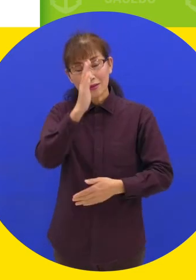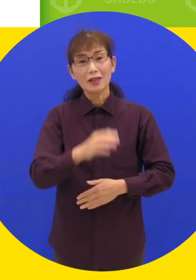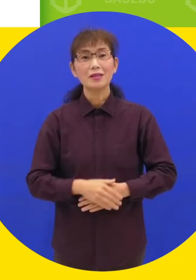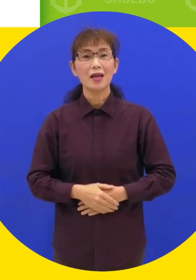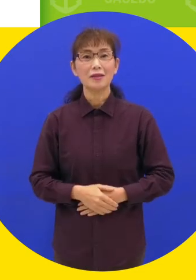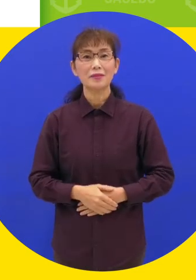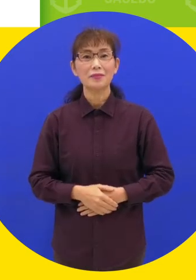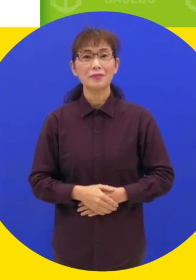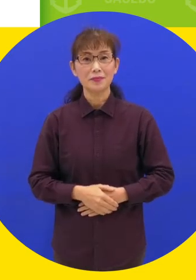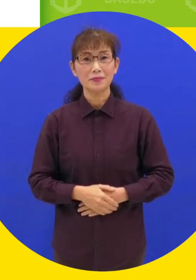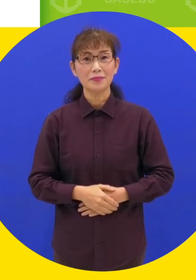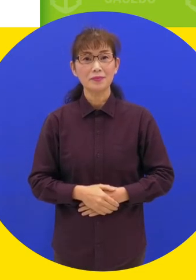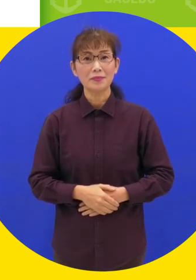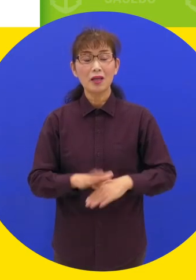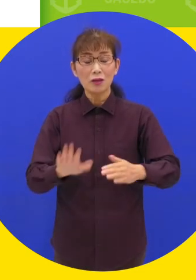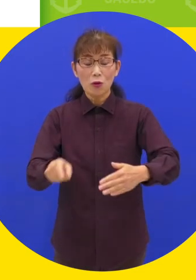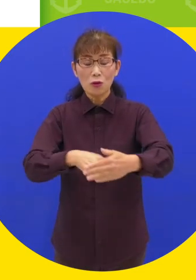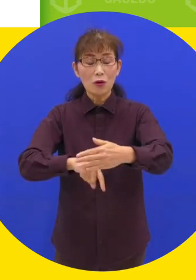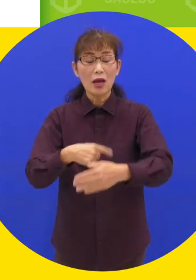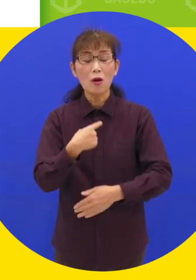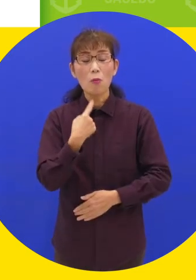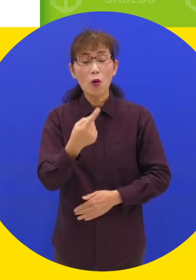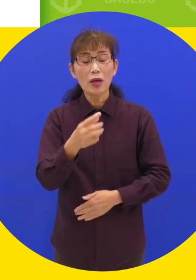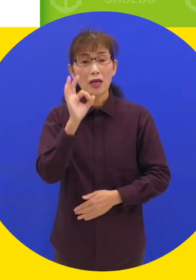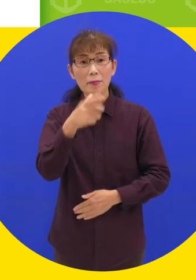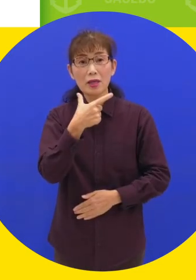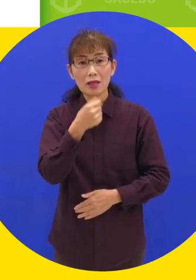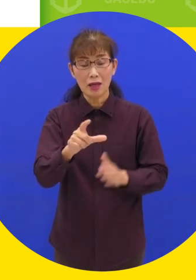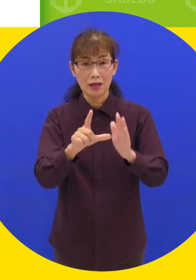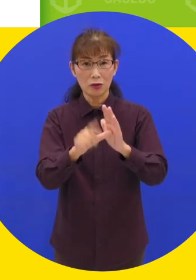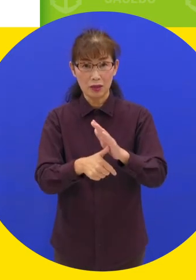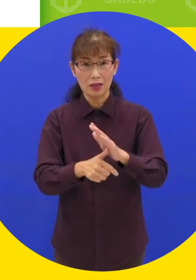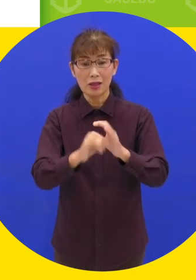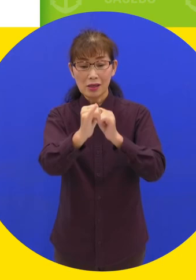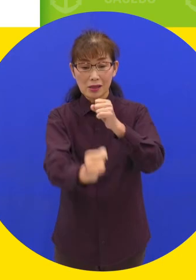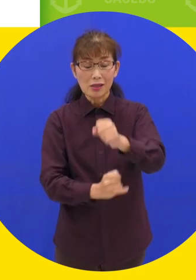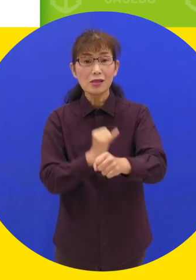先までご応募ください。またこの番組をもう一度ご覧になりたい